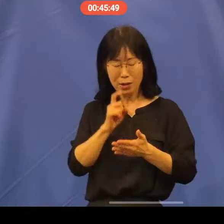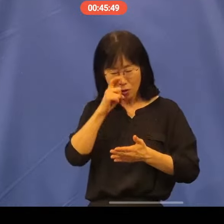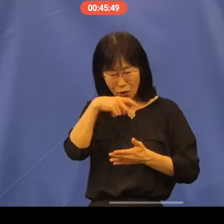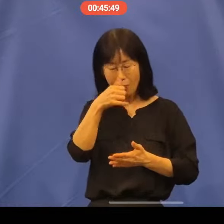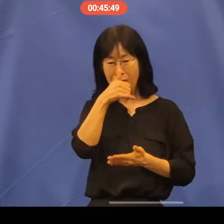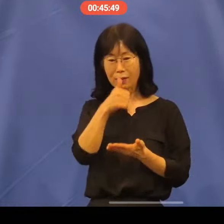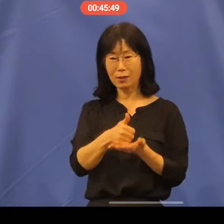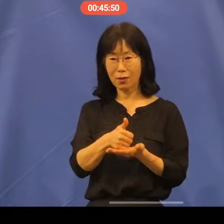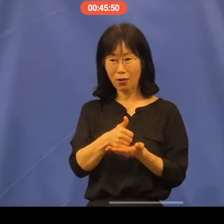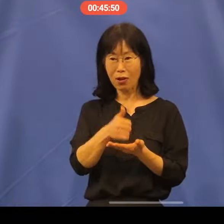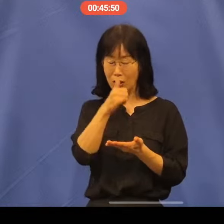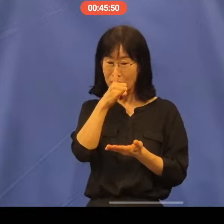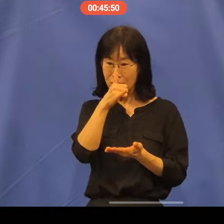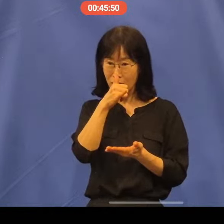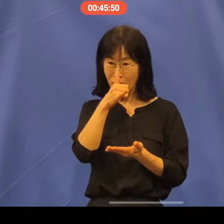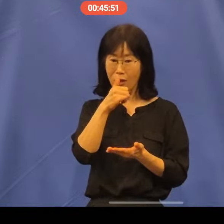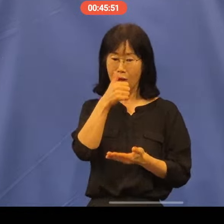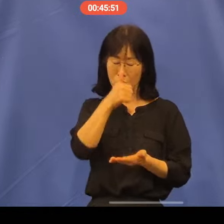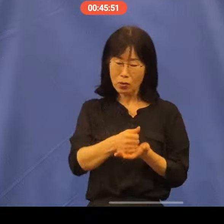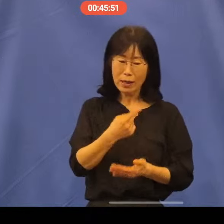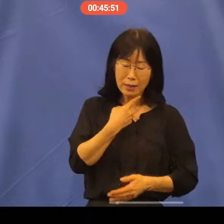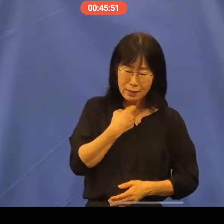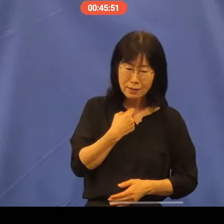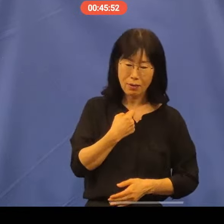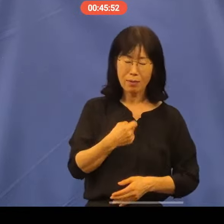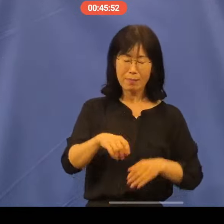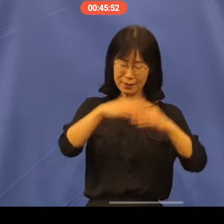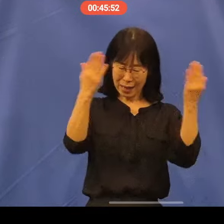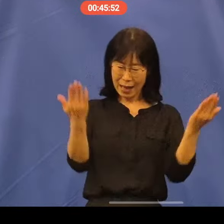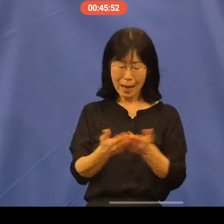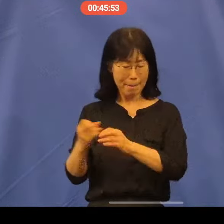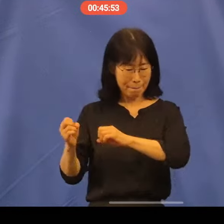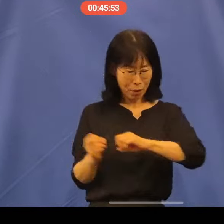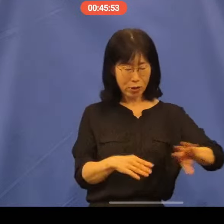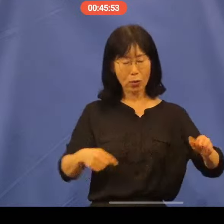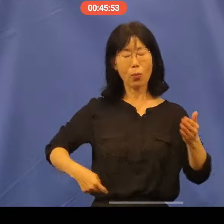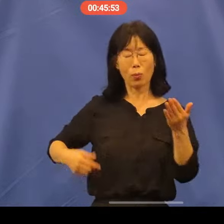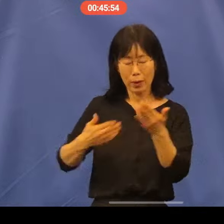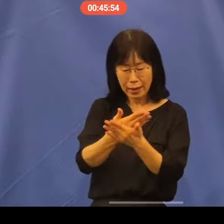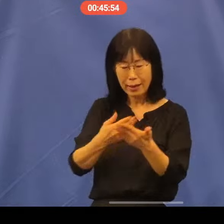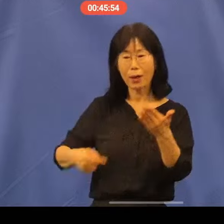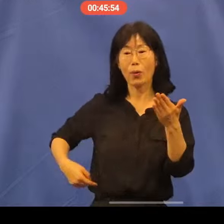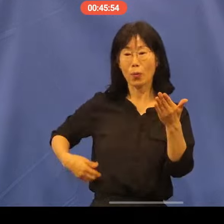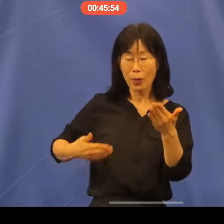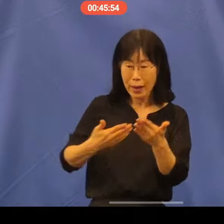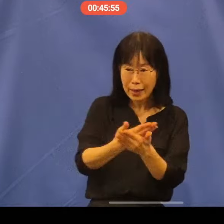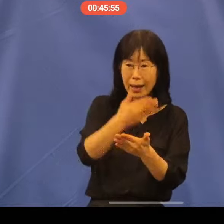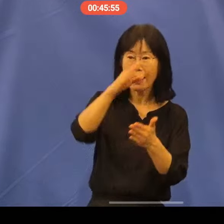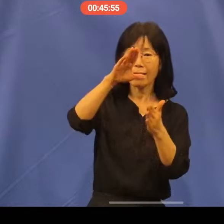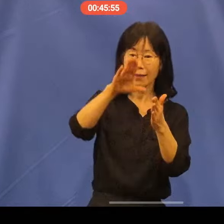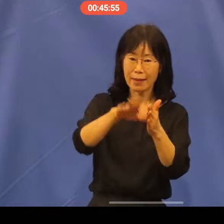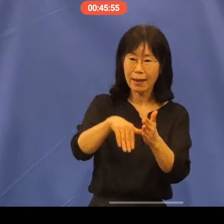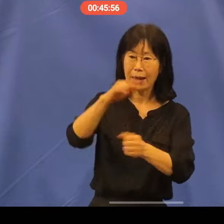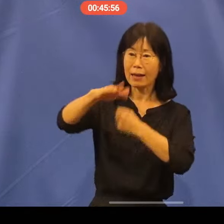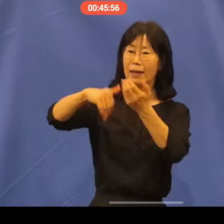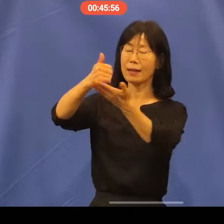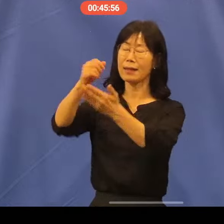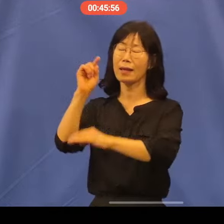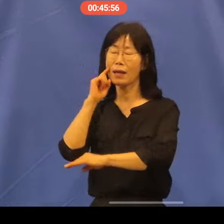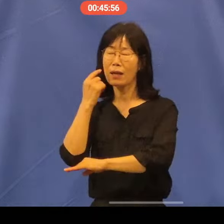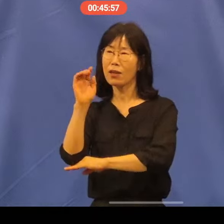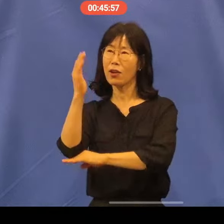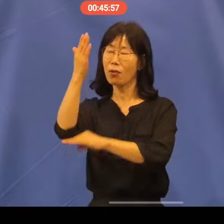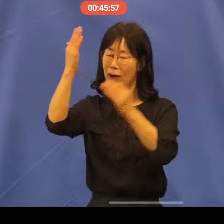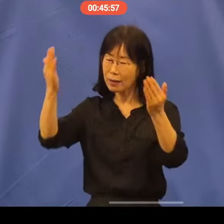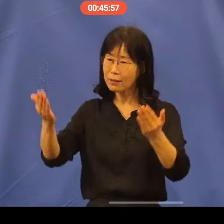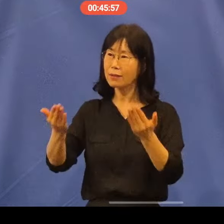있고, 내 눈이 더러워져 있고, 이거를 끊임없이 우리가 치울 때 그분의 목적에 따른 온전한 예배자가